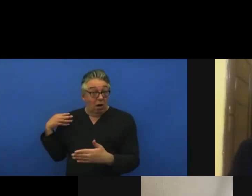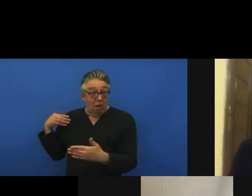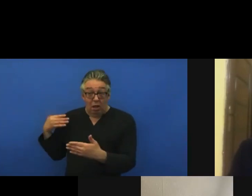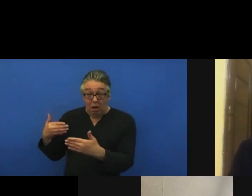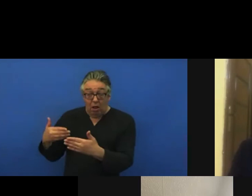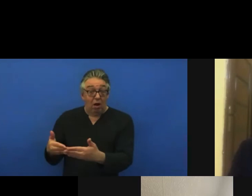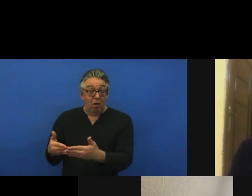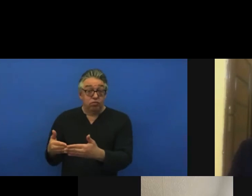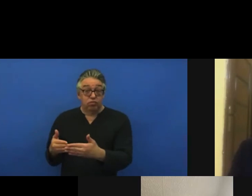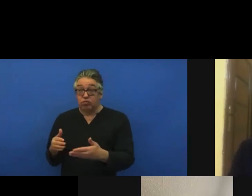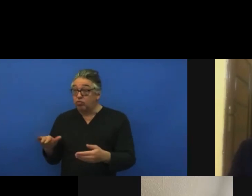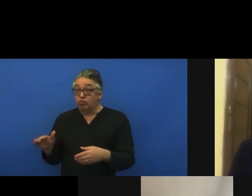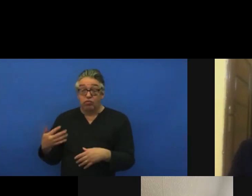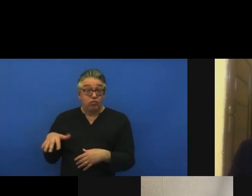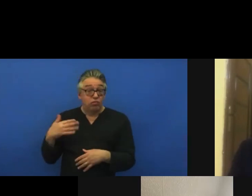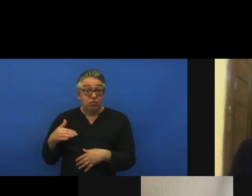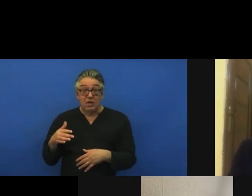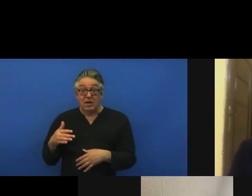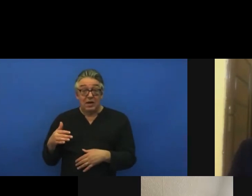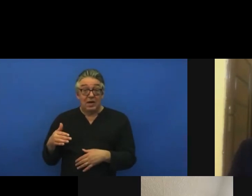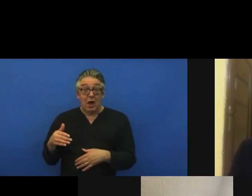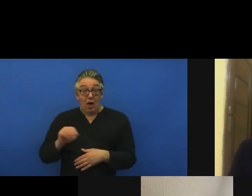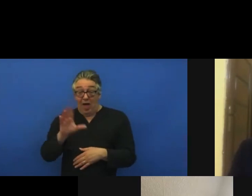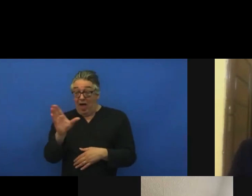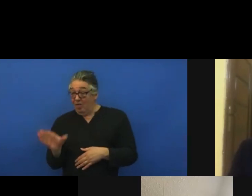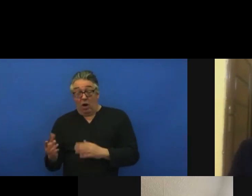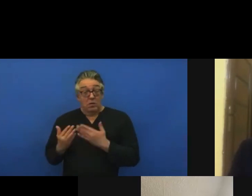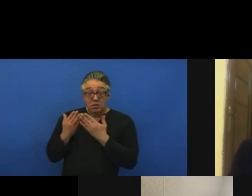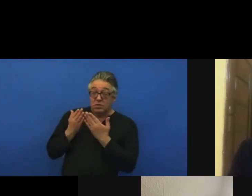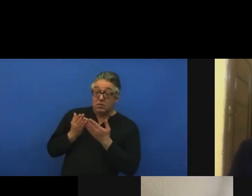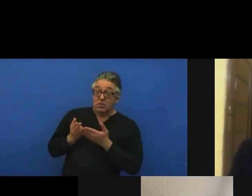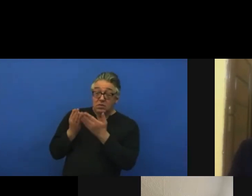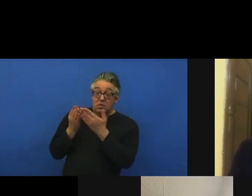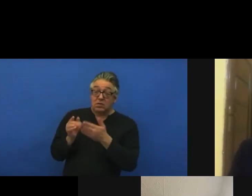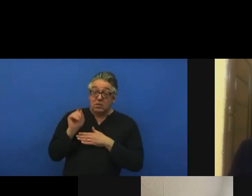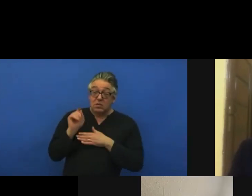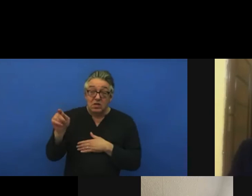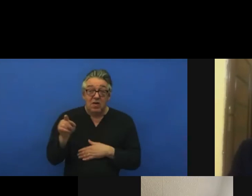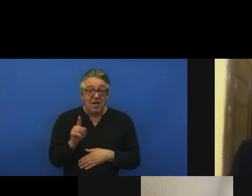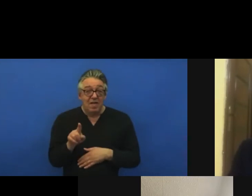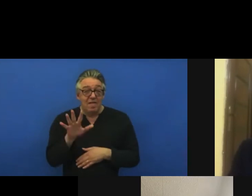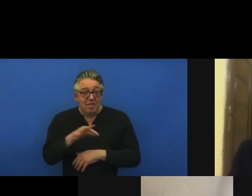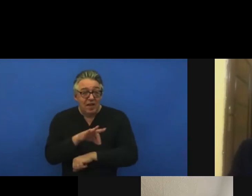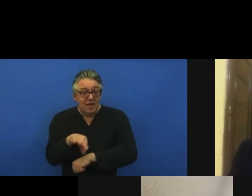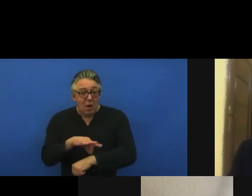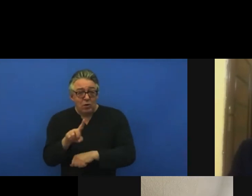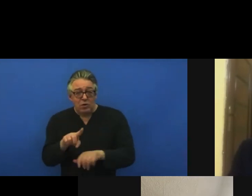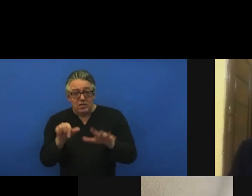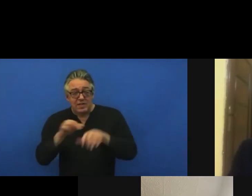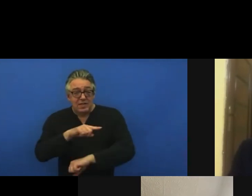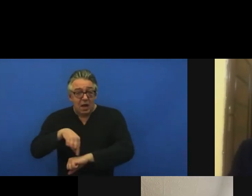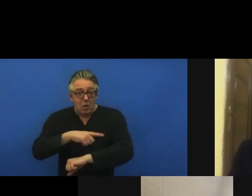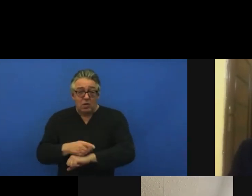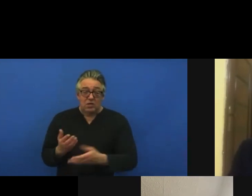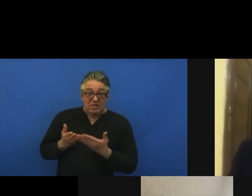to cross the sea and خطر ببالي سؤال to spend 15 or 16 hours on